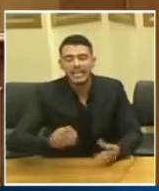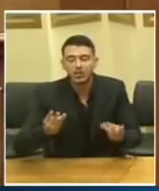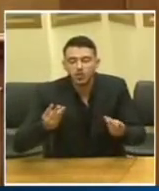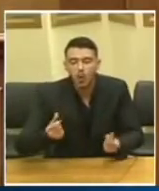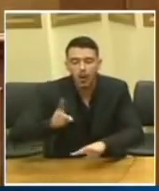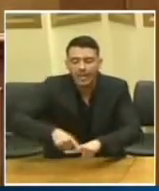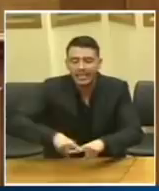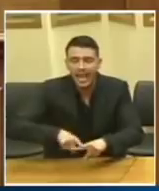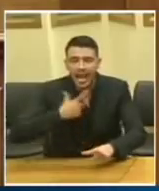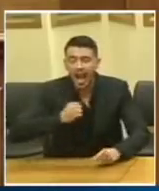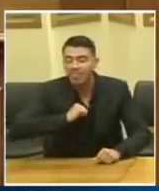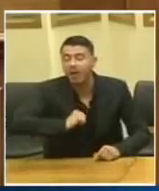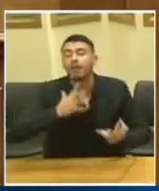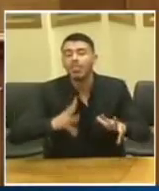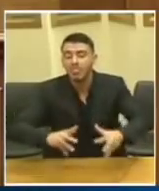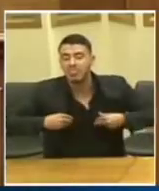μου.